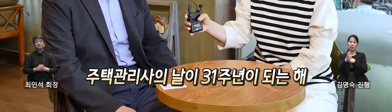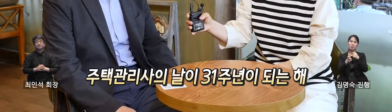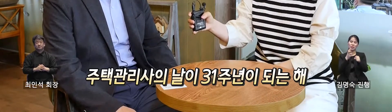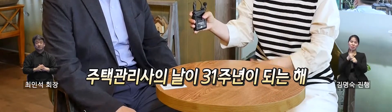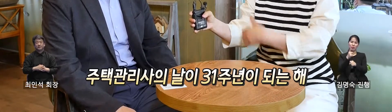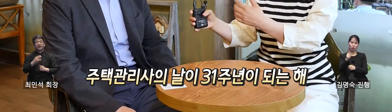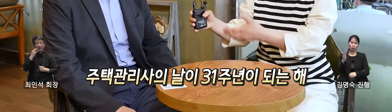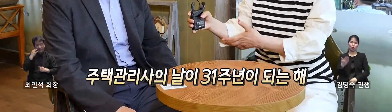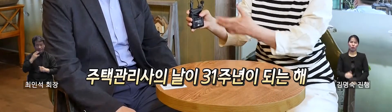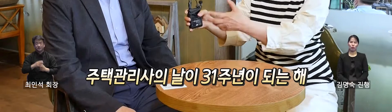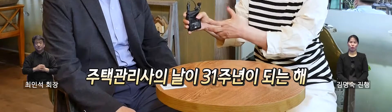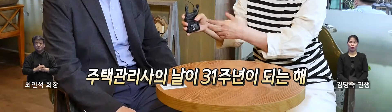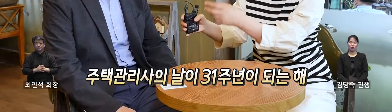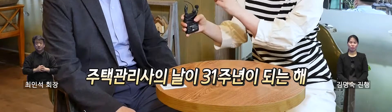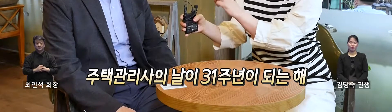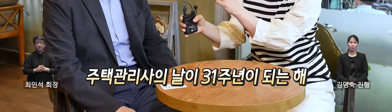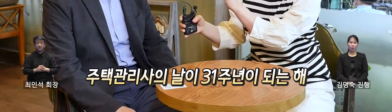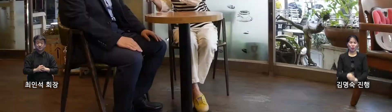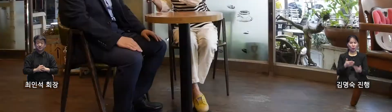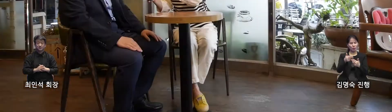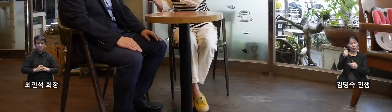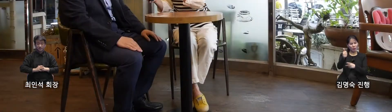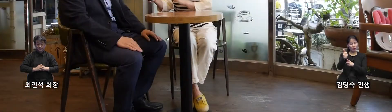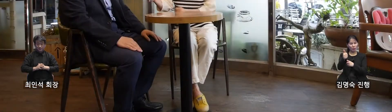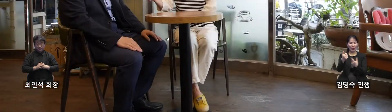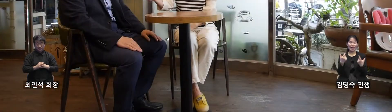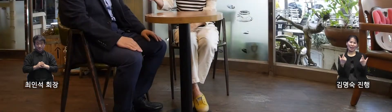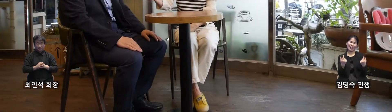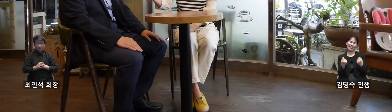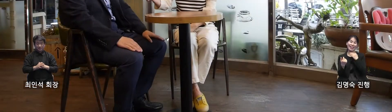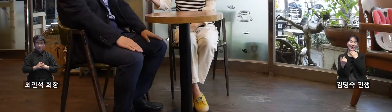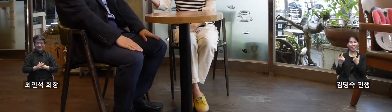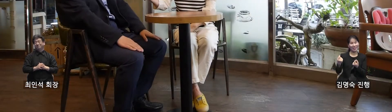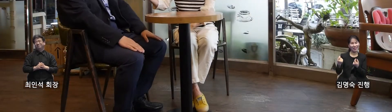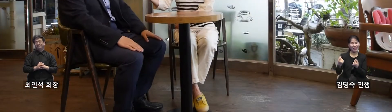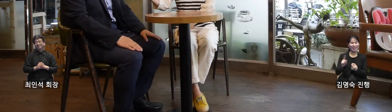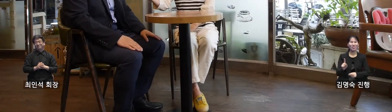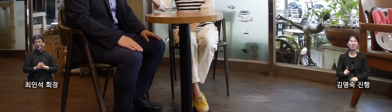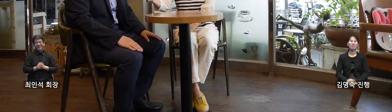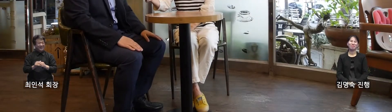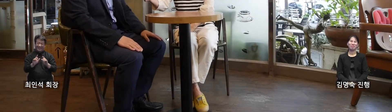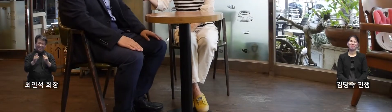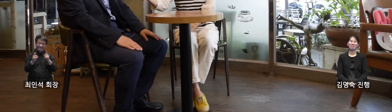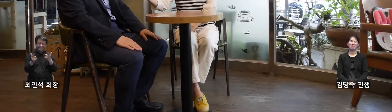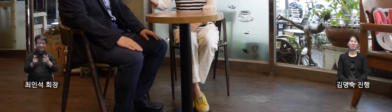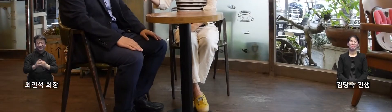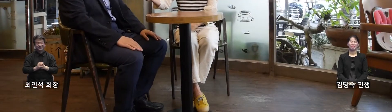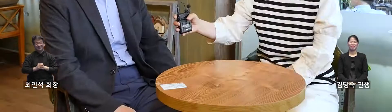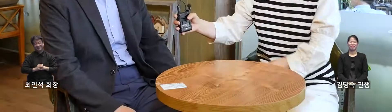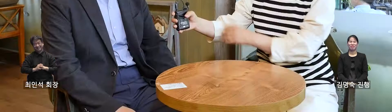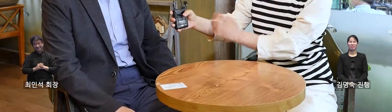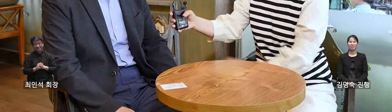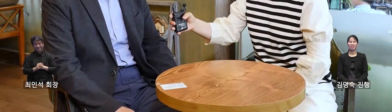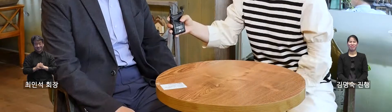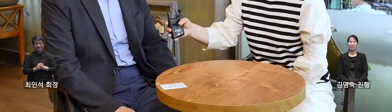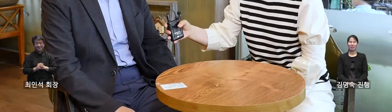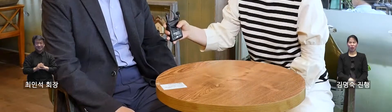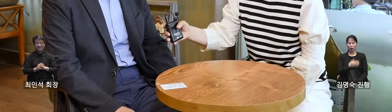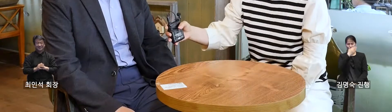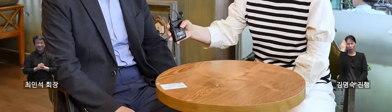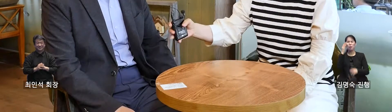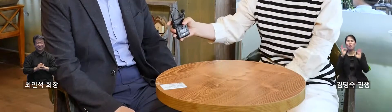네네, 그렇습니다. 혹시 회장님하고 네. 같은 나이 아닌가요? 아, 그렇지는 않습니다. 아, 하도